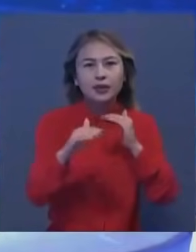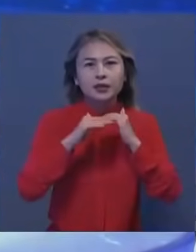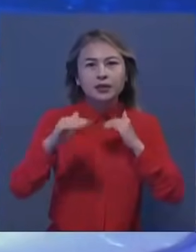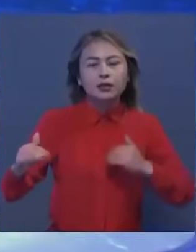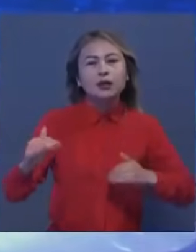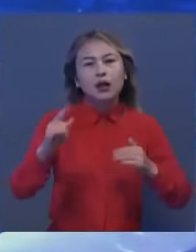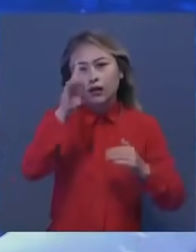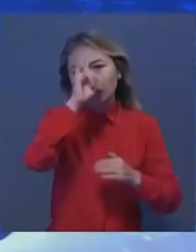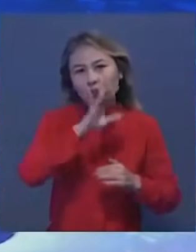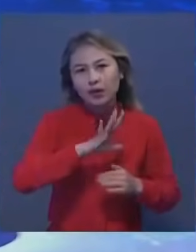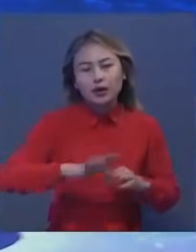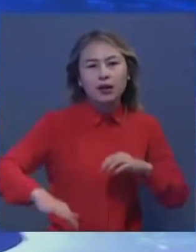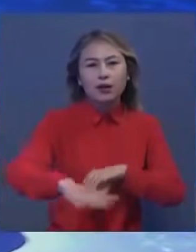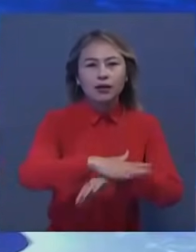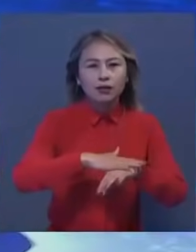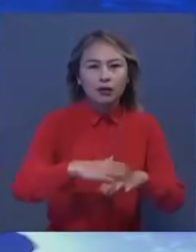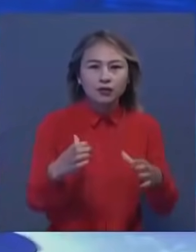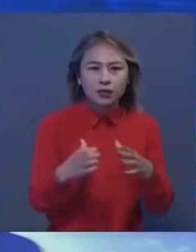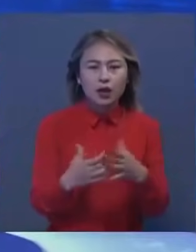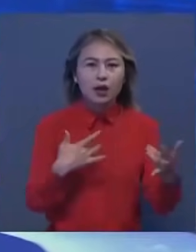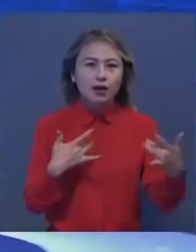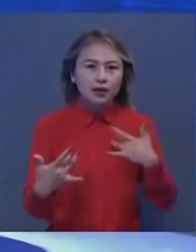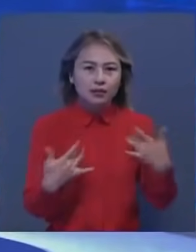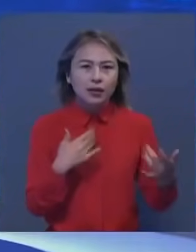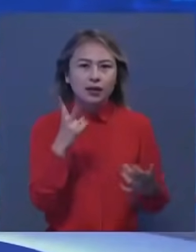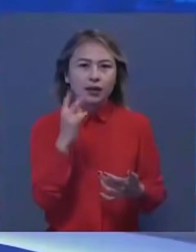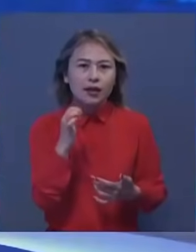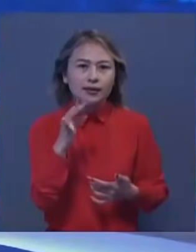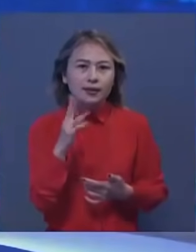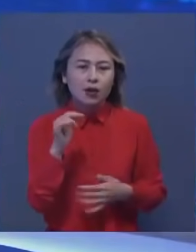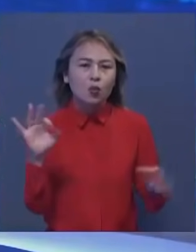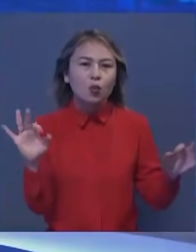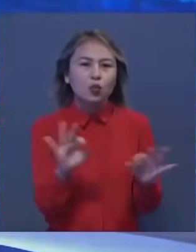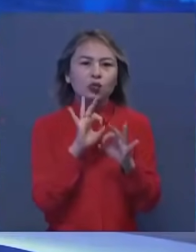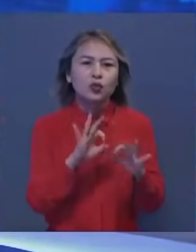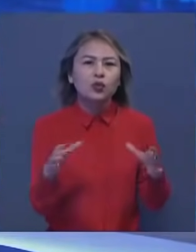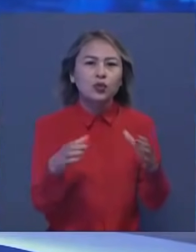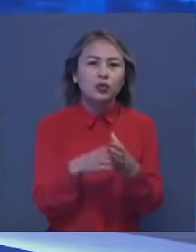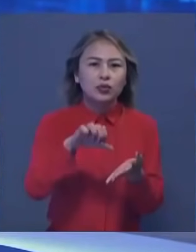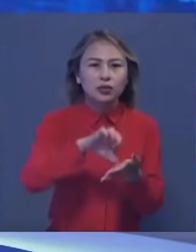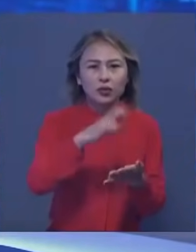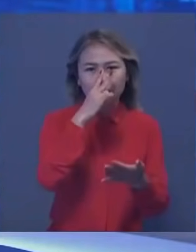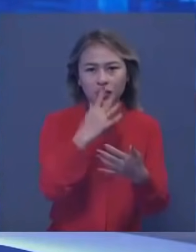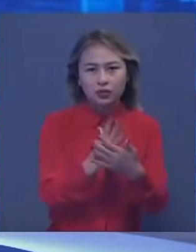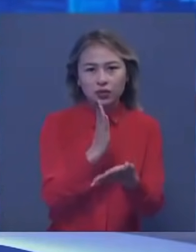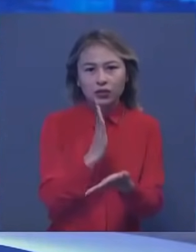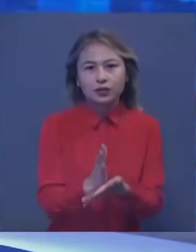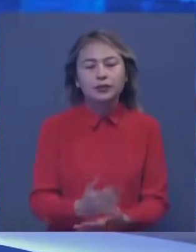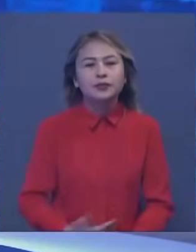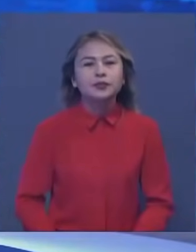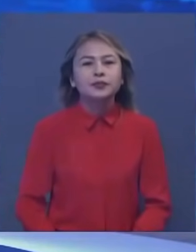сахнада елге әйгілі өнерпаздар, халық аспаптар оркестрлері мен классикалық музыка ансамбльдері өнер көрсетіп